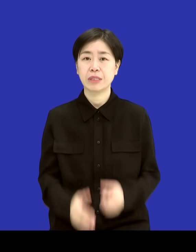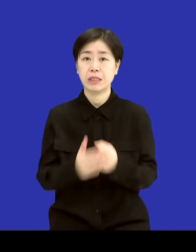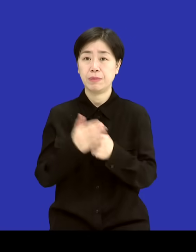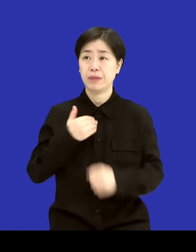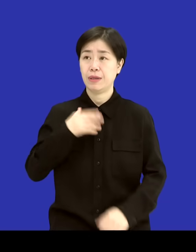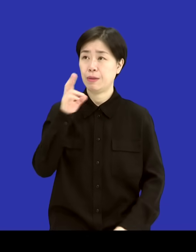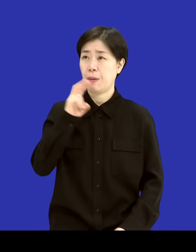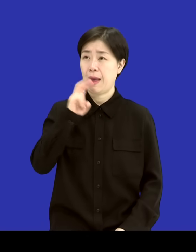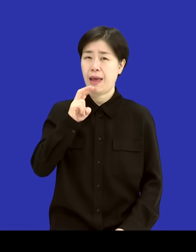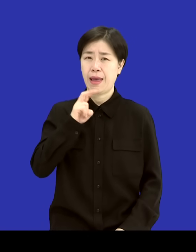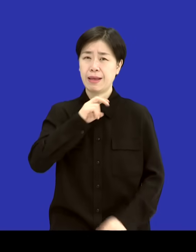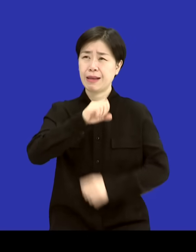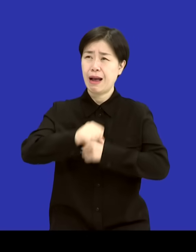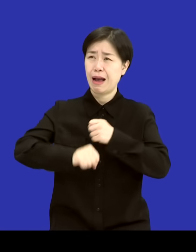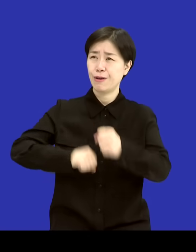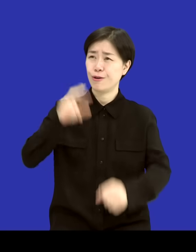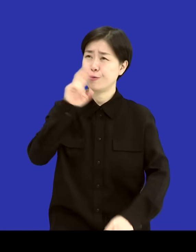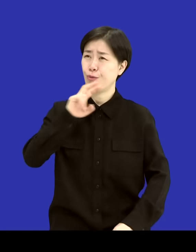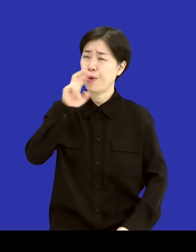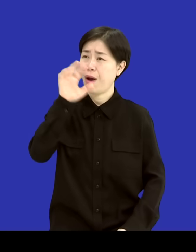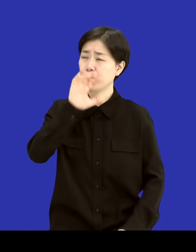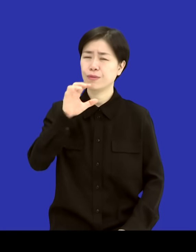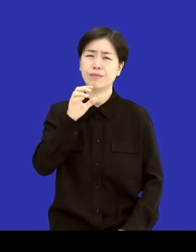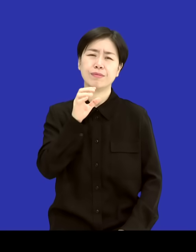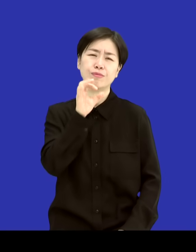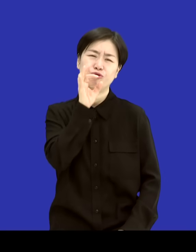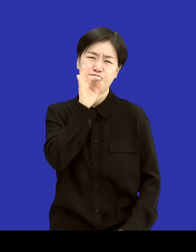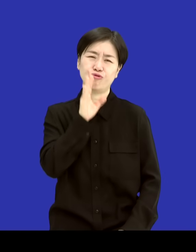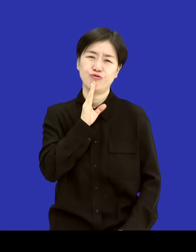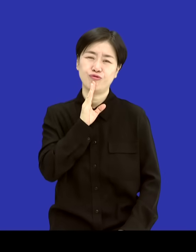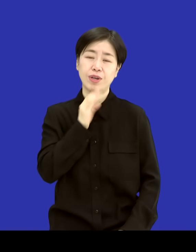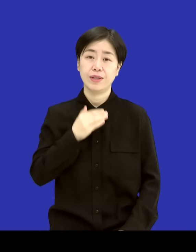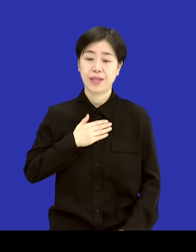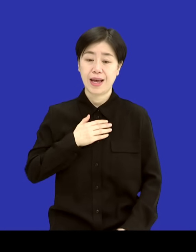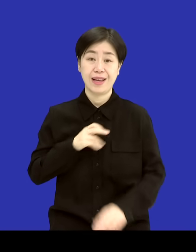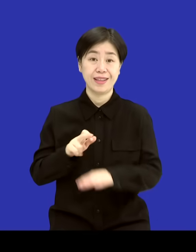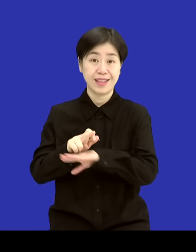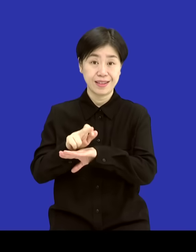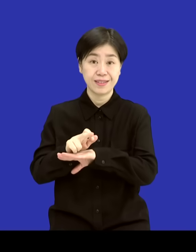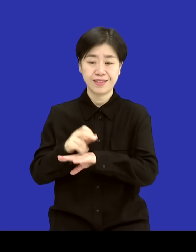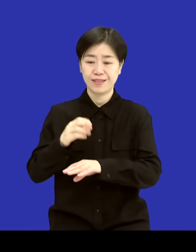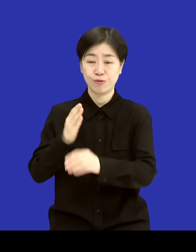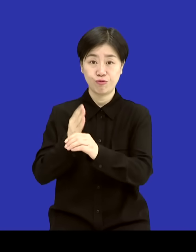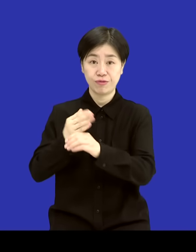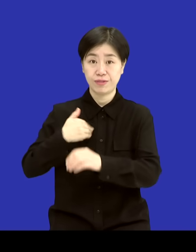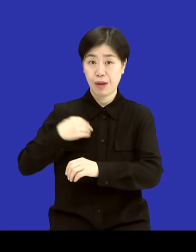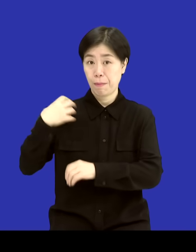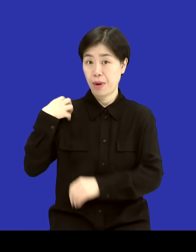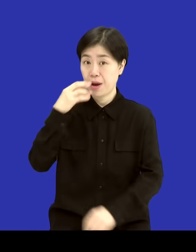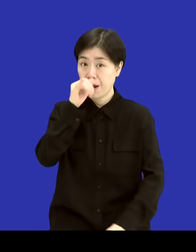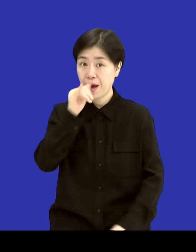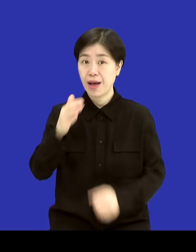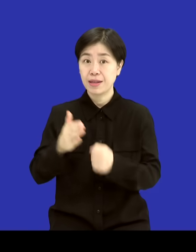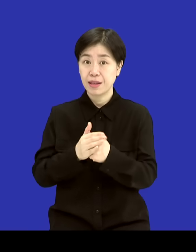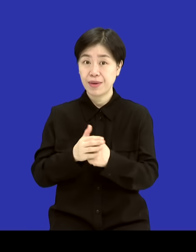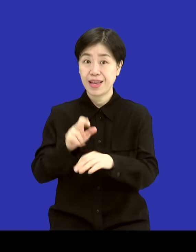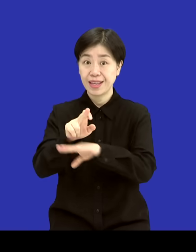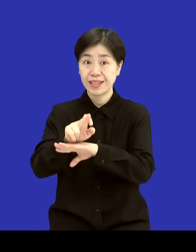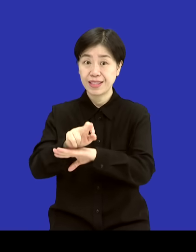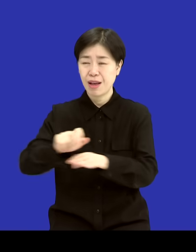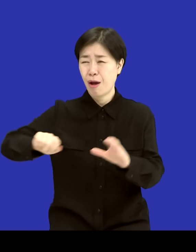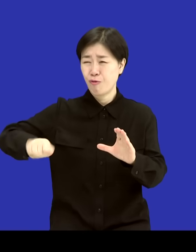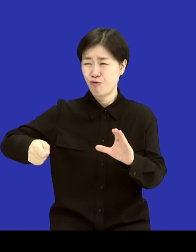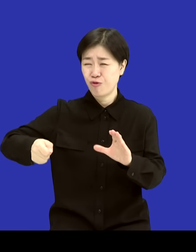노래도 그렇게 막 자유롭게 못했는데 제가 또 탱크병이다 보니까 예. 탱크 시동을 걸면 엄청 커요. 그죠. 예, 그래서